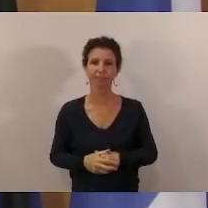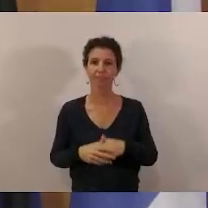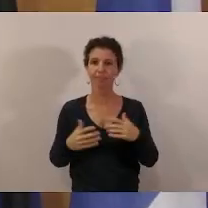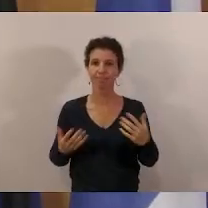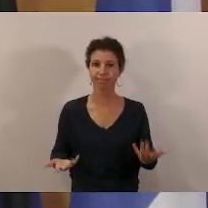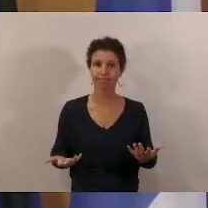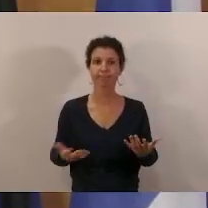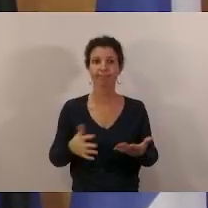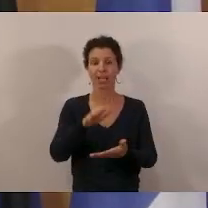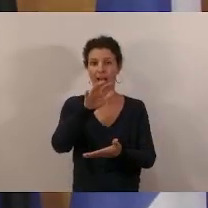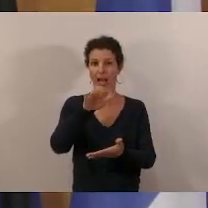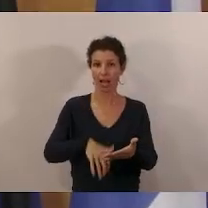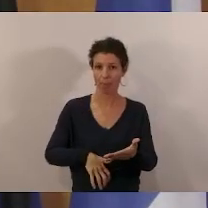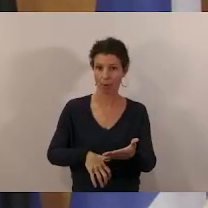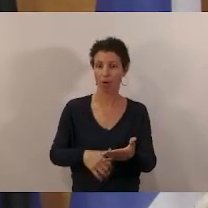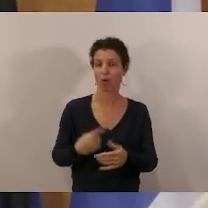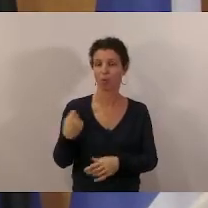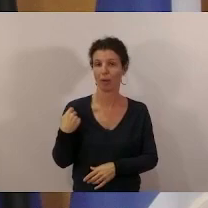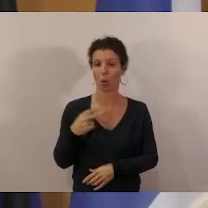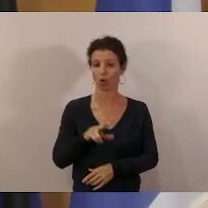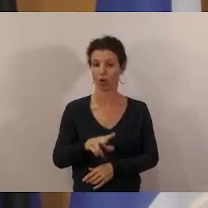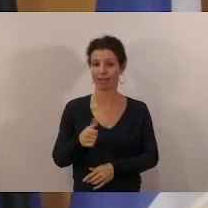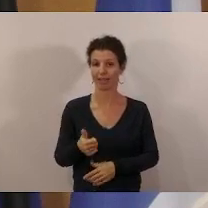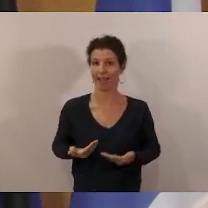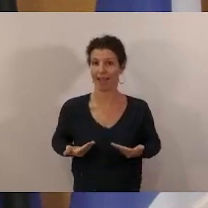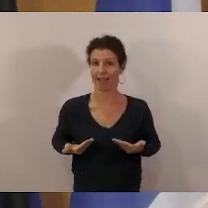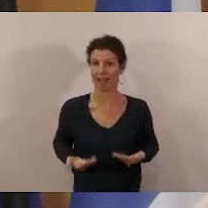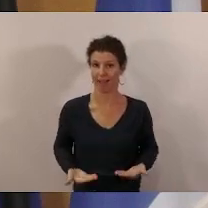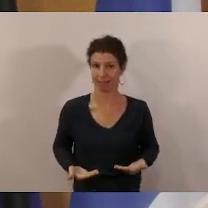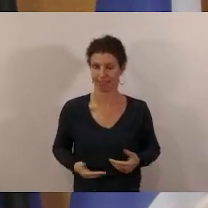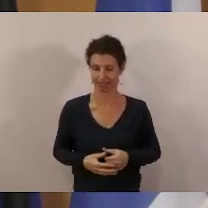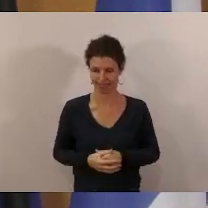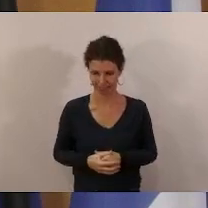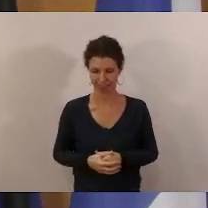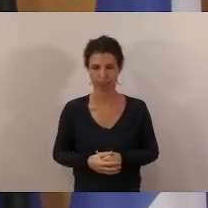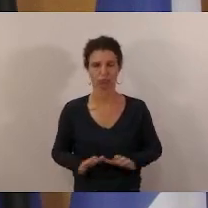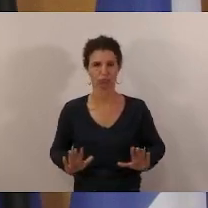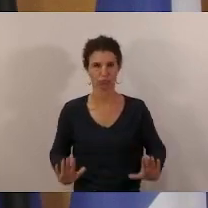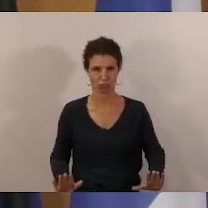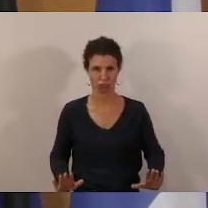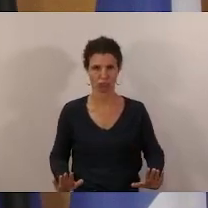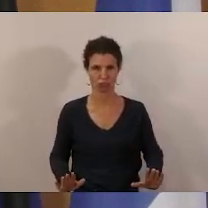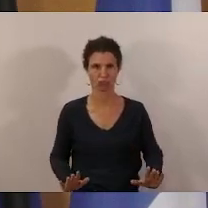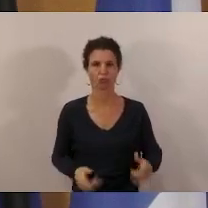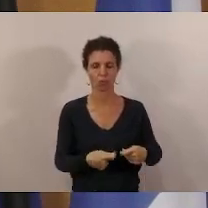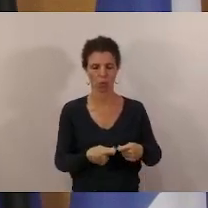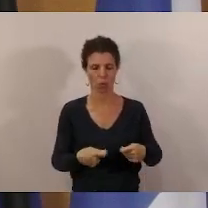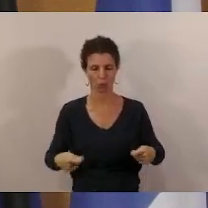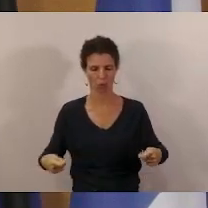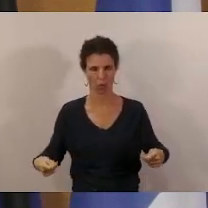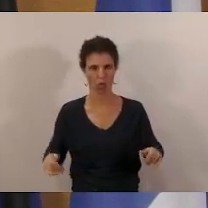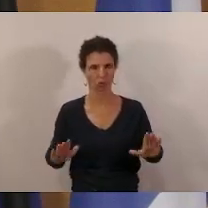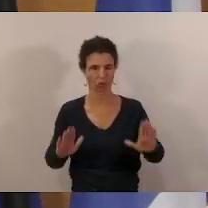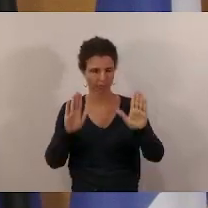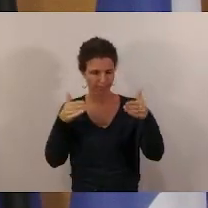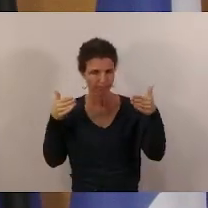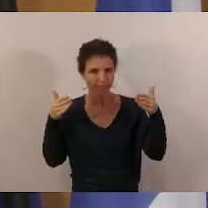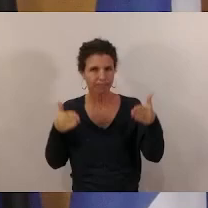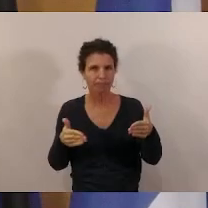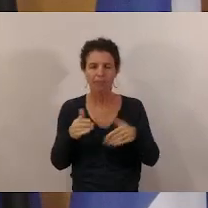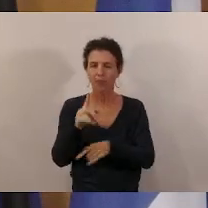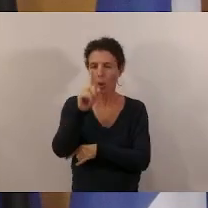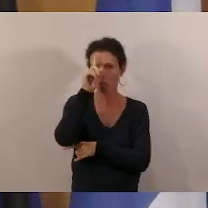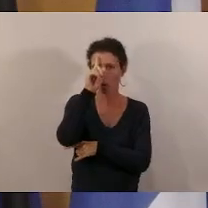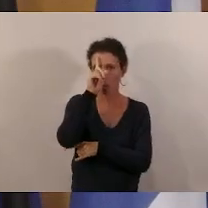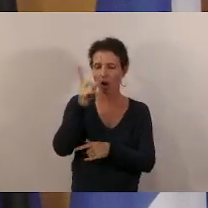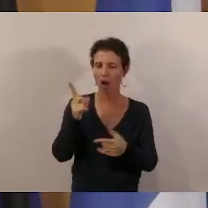Alors on en est au rapport 31 et là on va peut-être s'arrêter un petit peu plus longtemps, puisqu'il s'agit